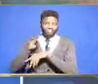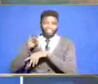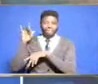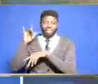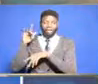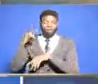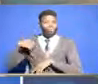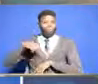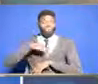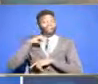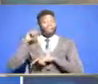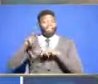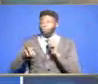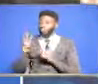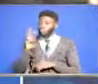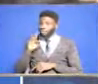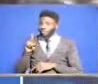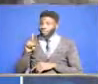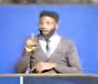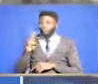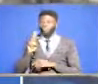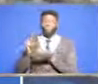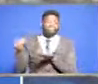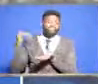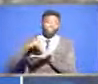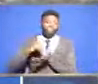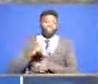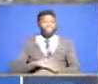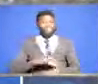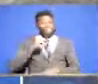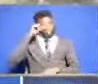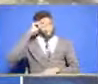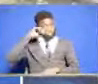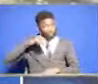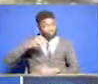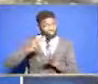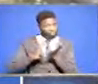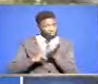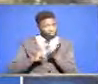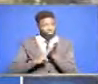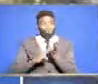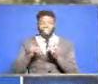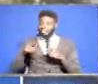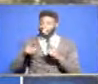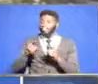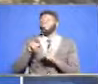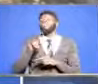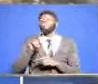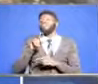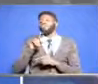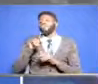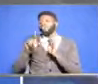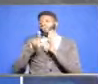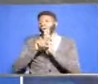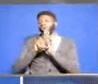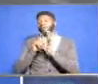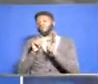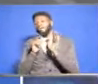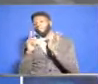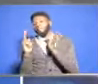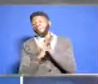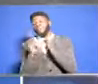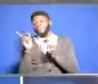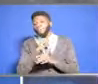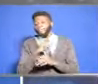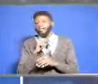cannot use this maji again. Serikali ya kaunti ya Migori ilipitisha mswada wa usimamizi wa taka ambao